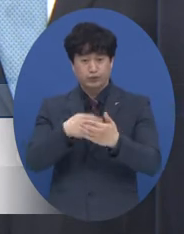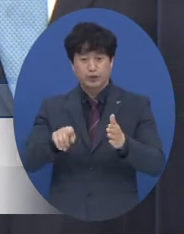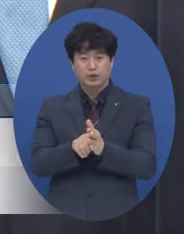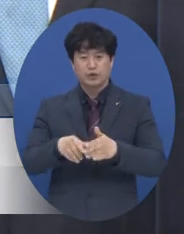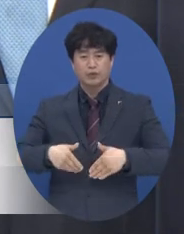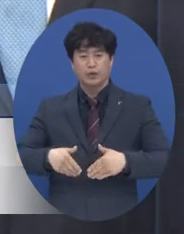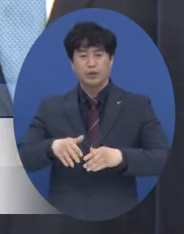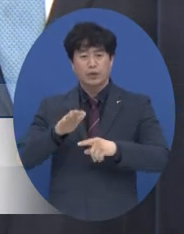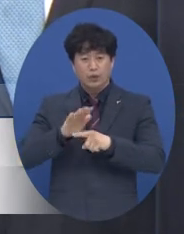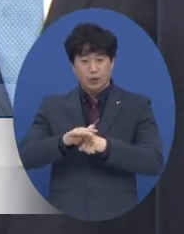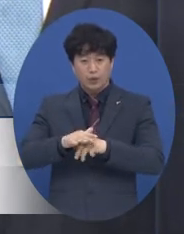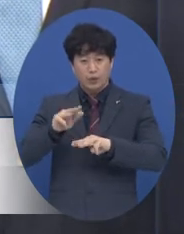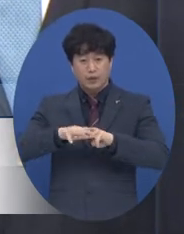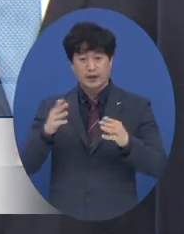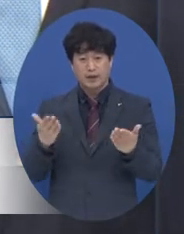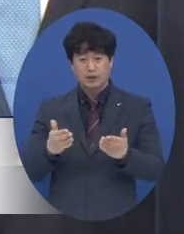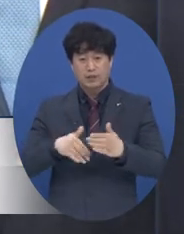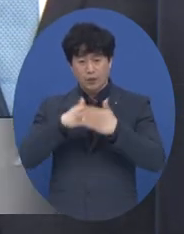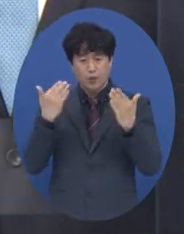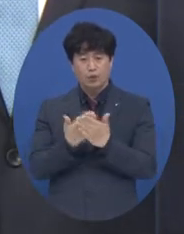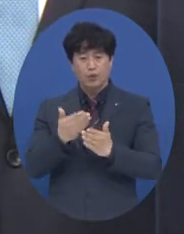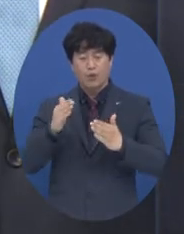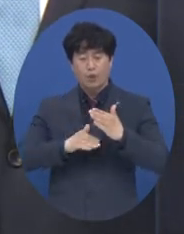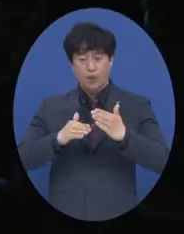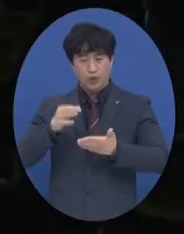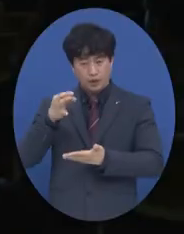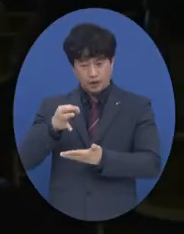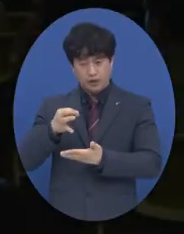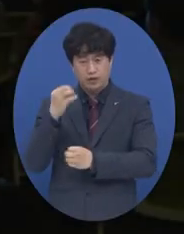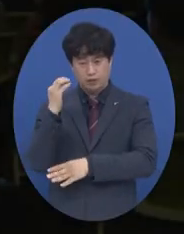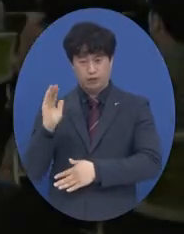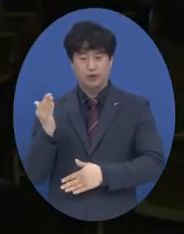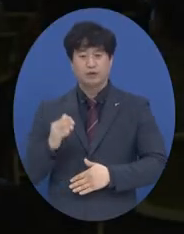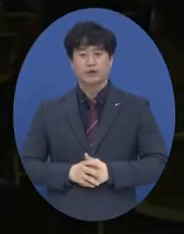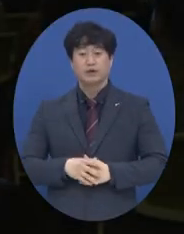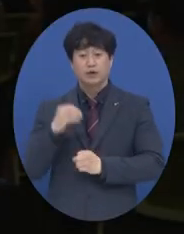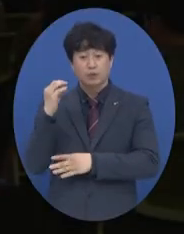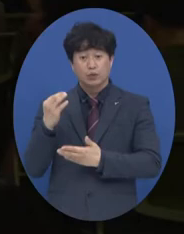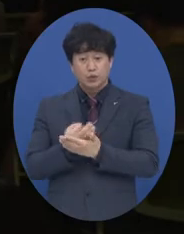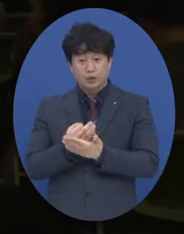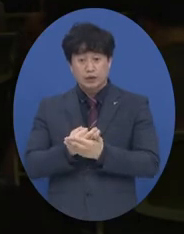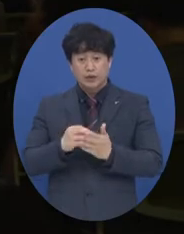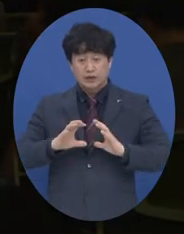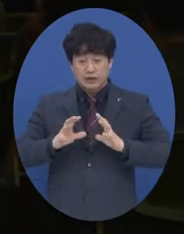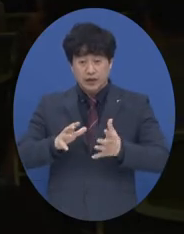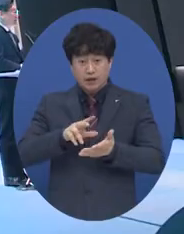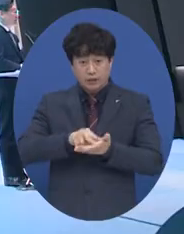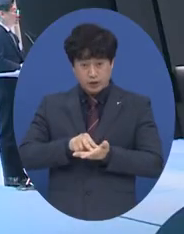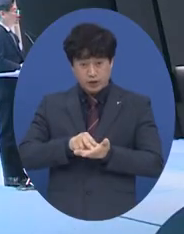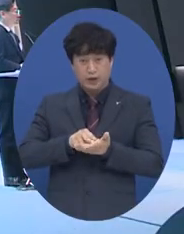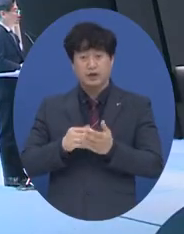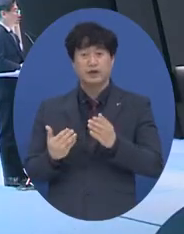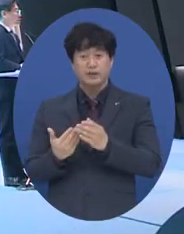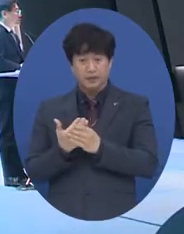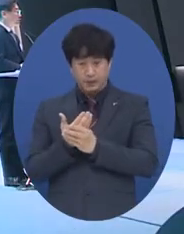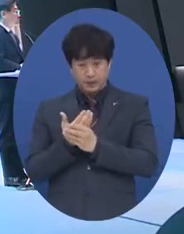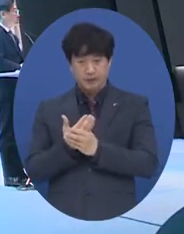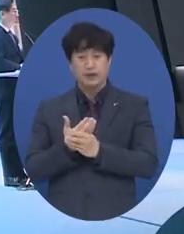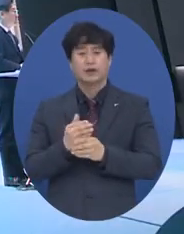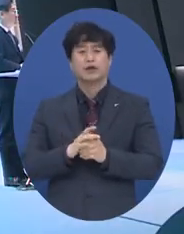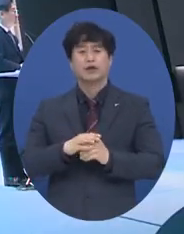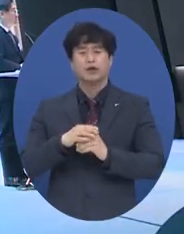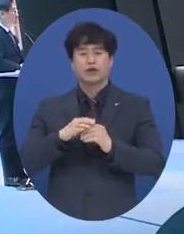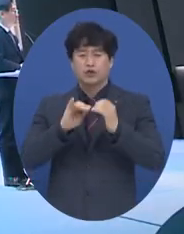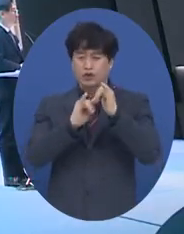농촌과 농업은 우리 모두의 궁궁 자산이자 기분입니다 기본소득 의 3대 적인 l0 급부상한 만큼 역대 최대규모의